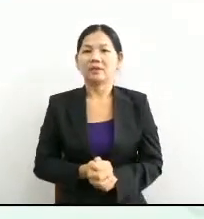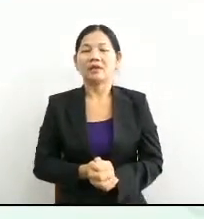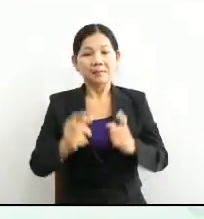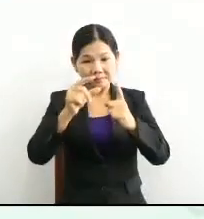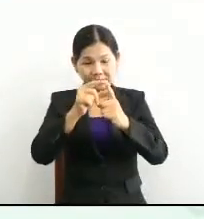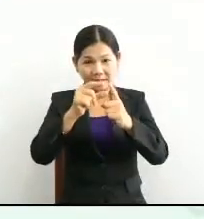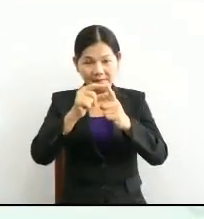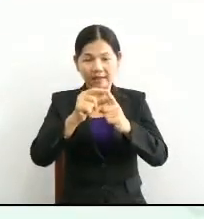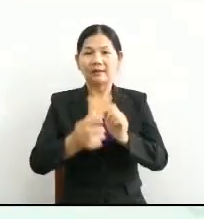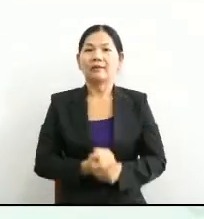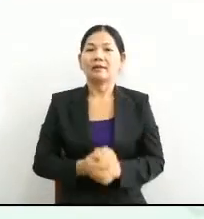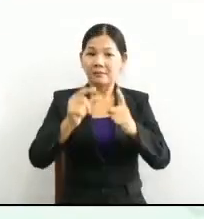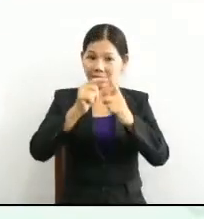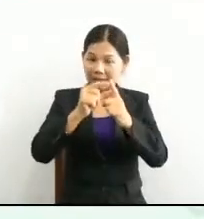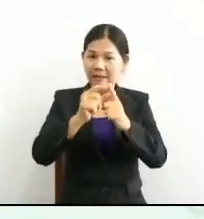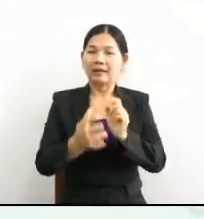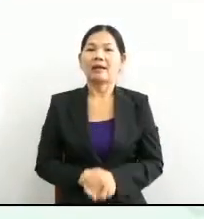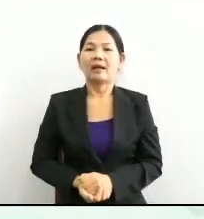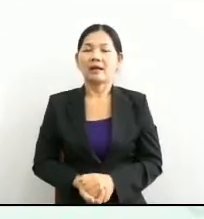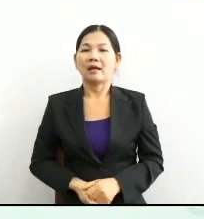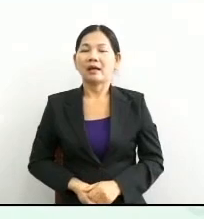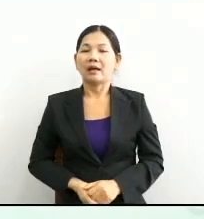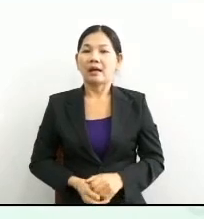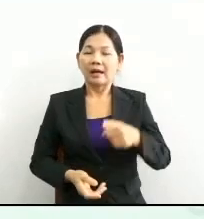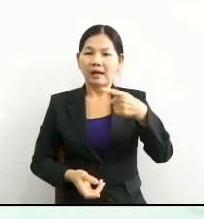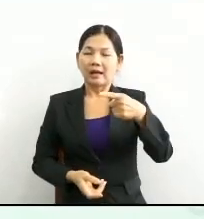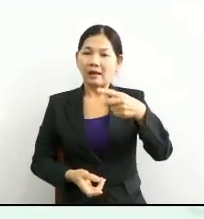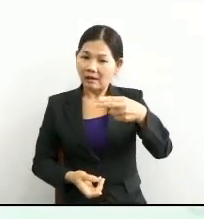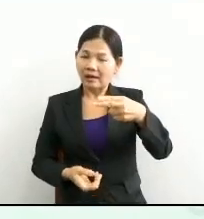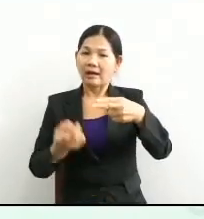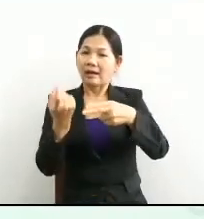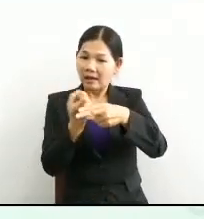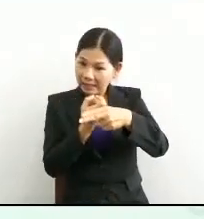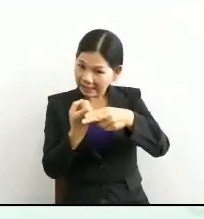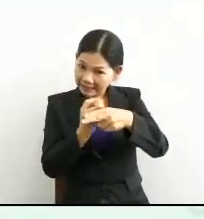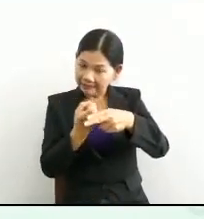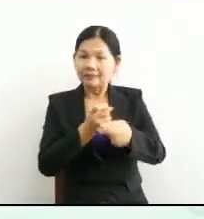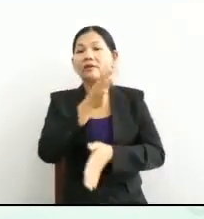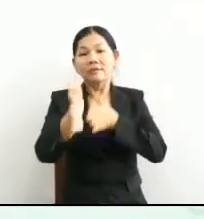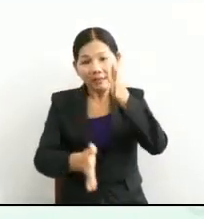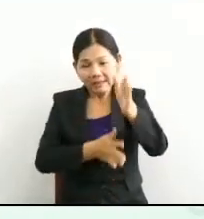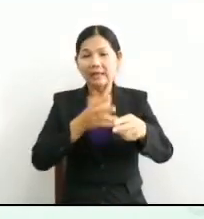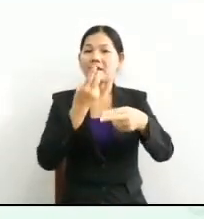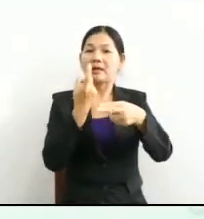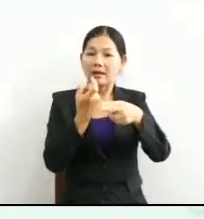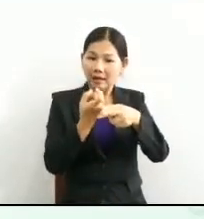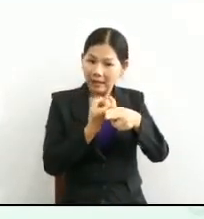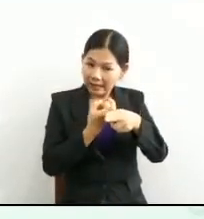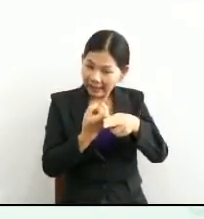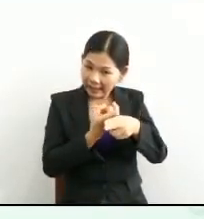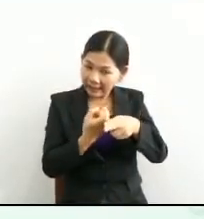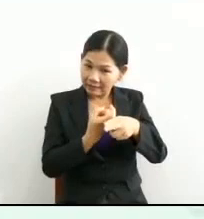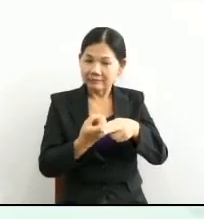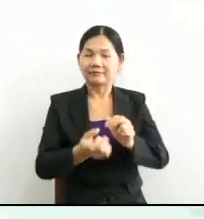mũi tiết cứ bị thả hạt còn ăn mới hạt chà hạt chẳng dương sẽ bị hạt tiếng ở khả